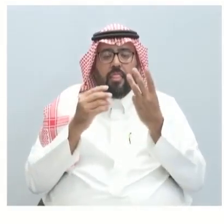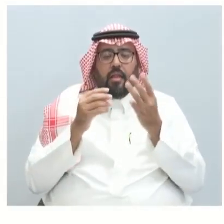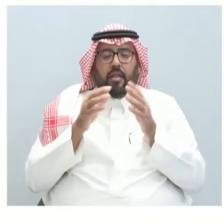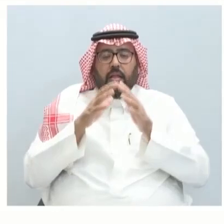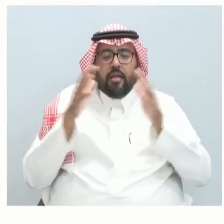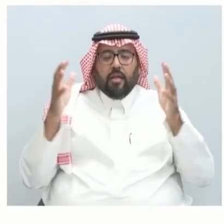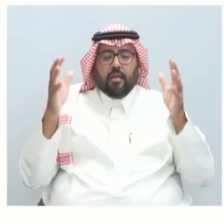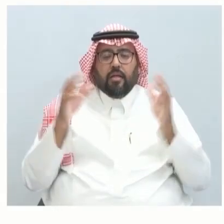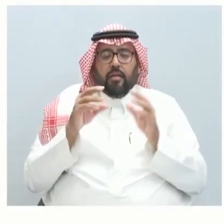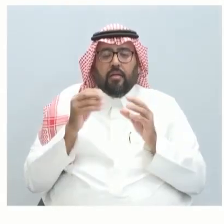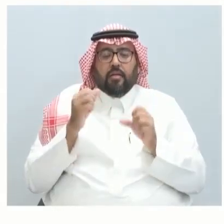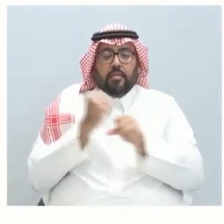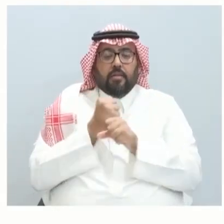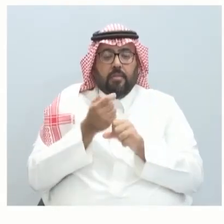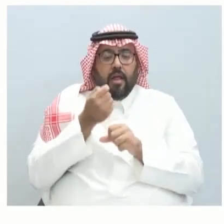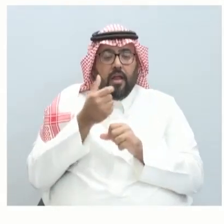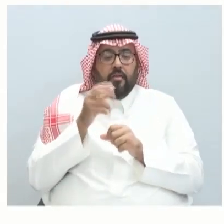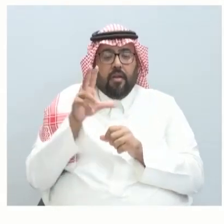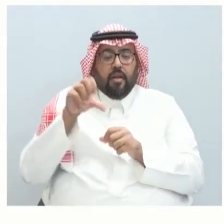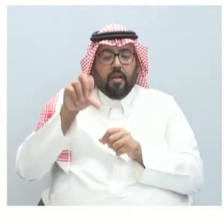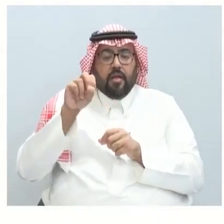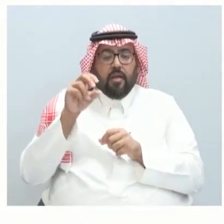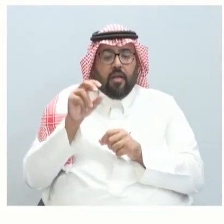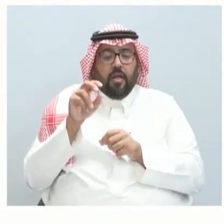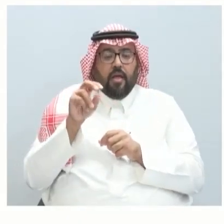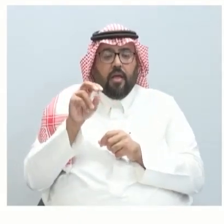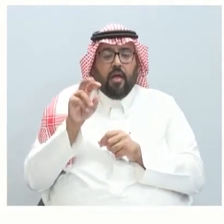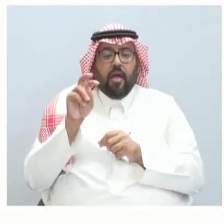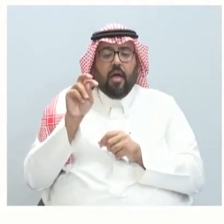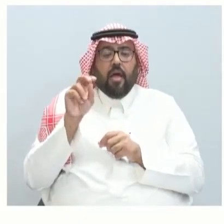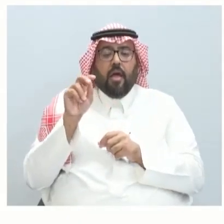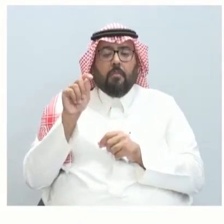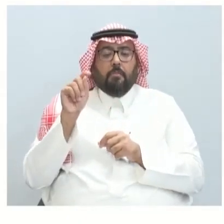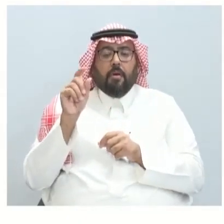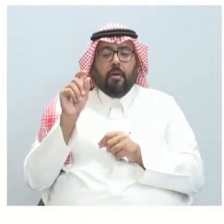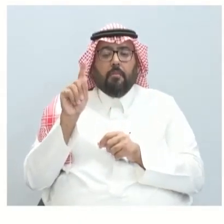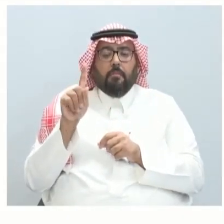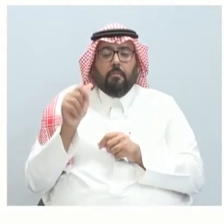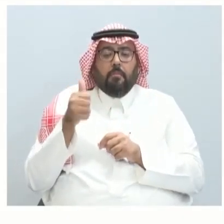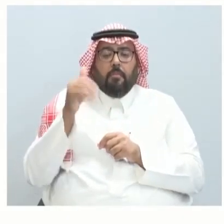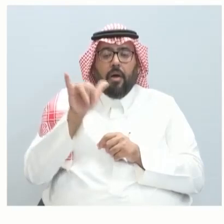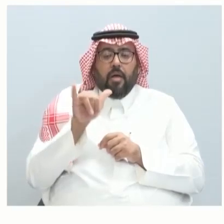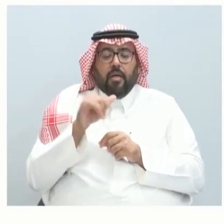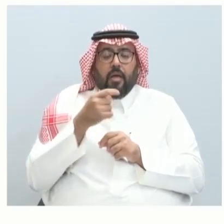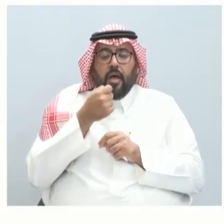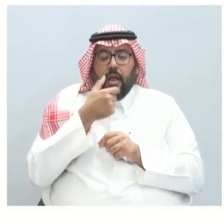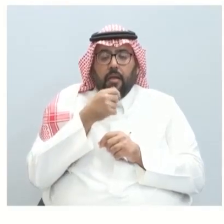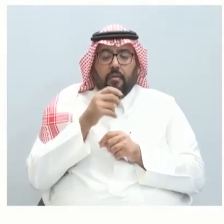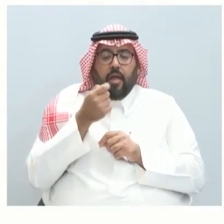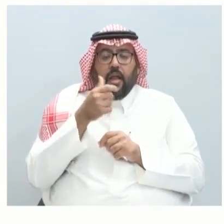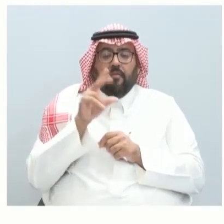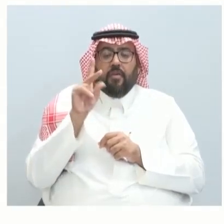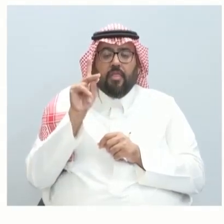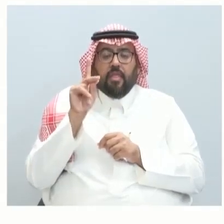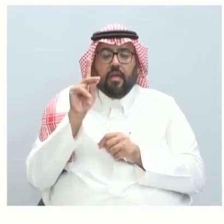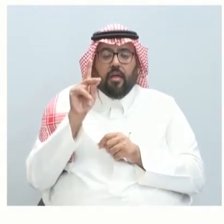قطرها ويستعمل الحرف الاغريقي باي الذي نقراه بالعربي باي او الحرف